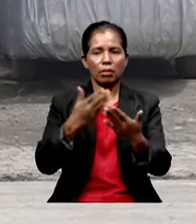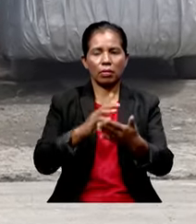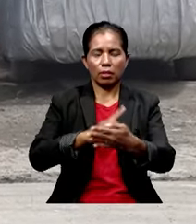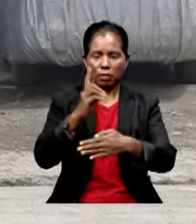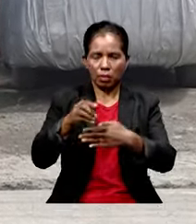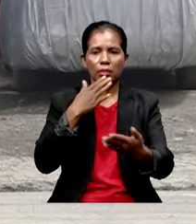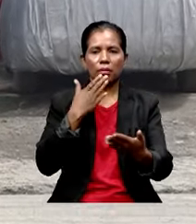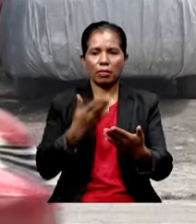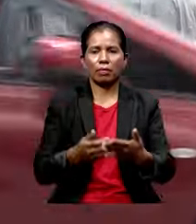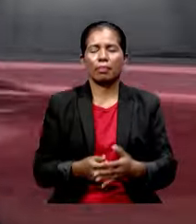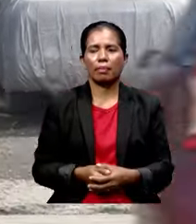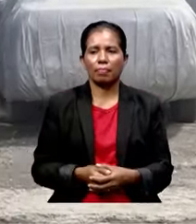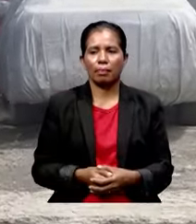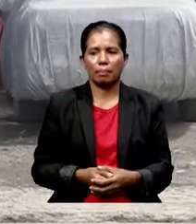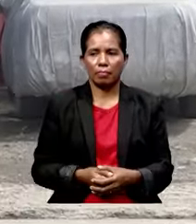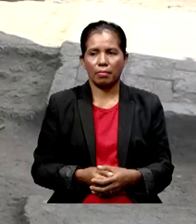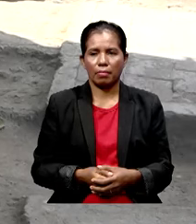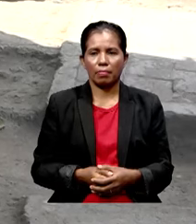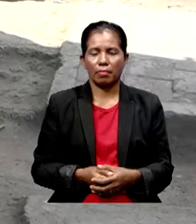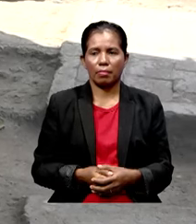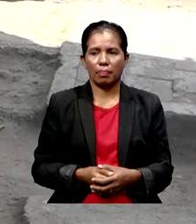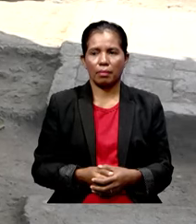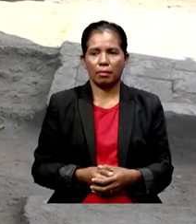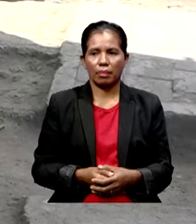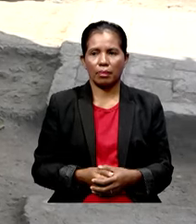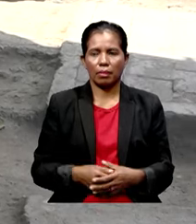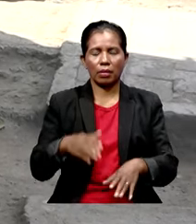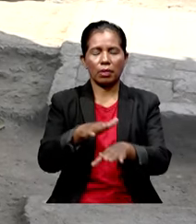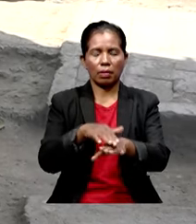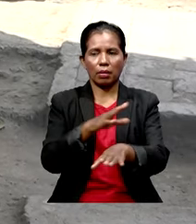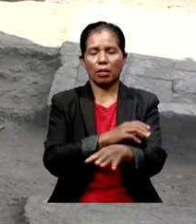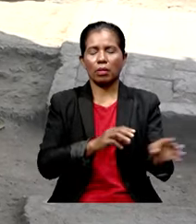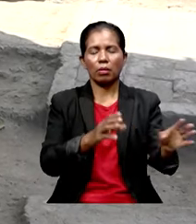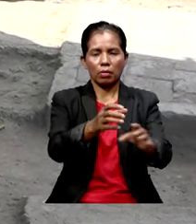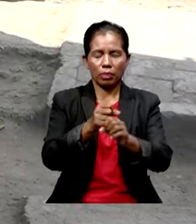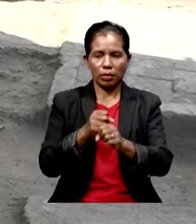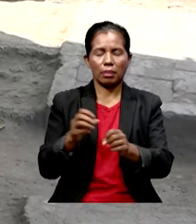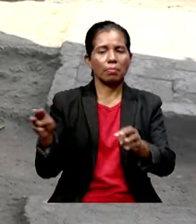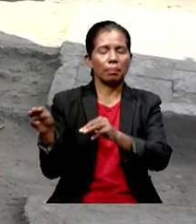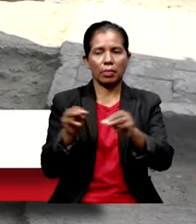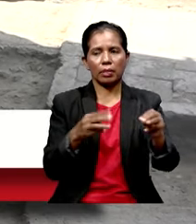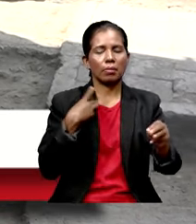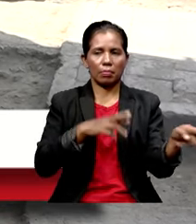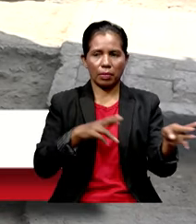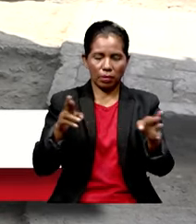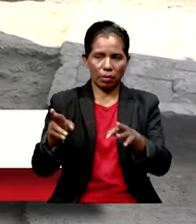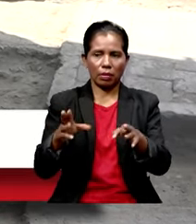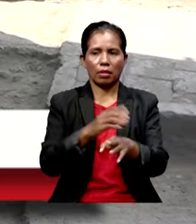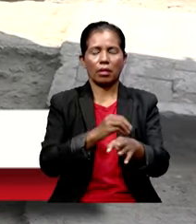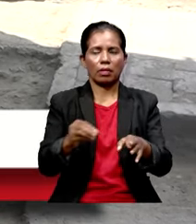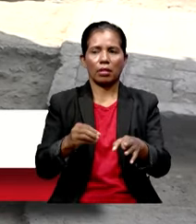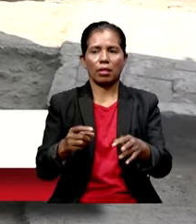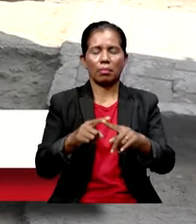telau. Saya dah hasa tu gusur dunia atau hasai dunia tu 40 meter hira-hira. Ami pronto atu hasai.